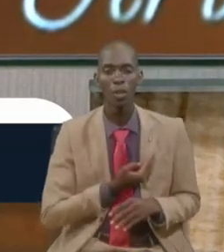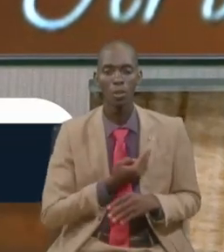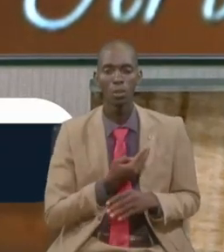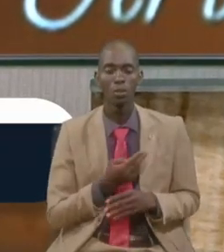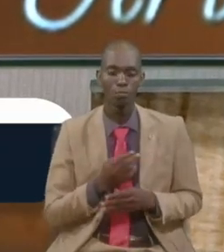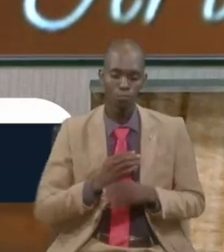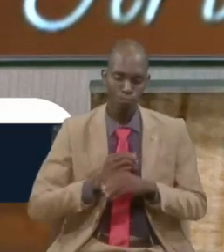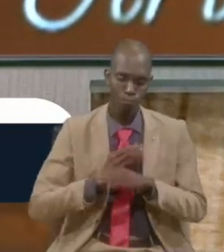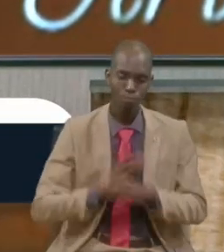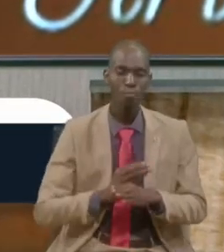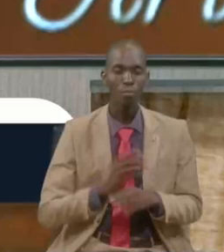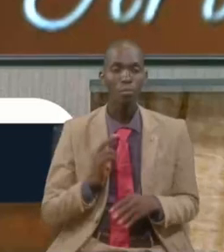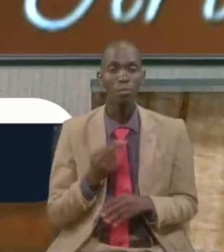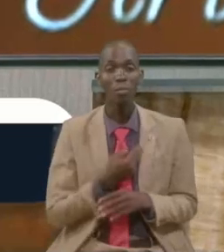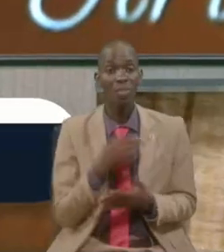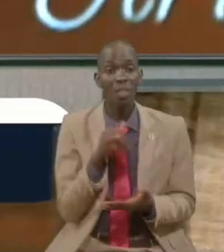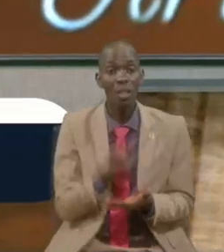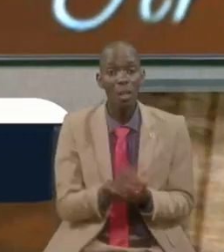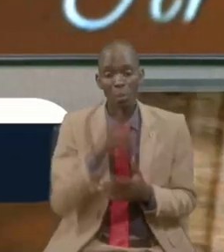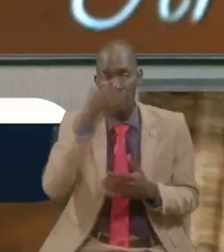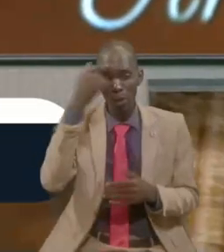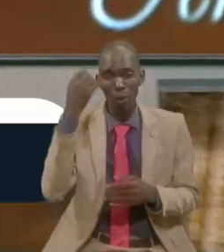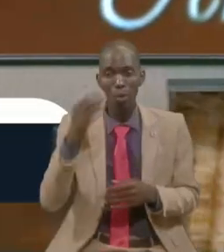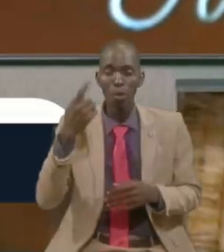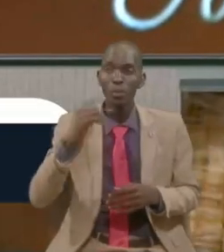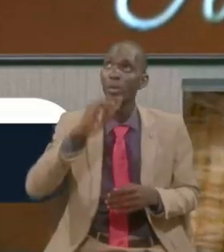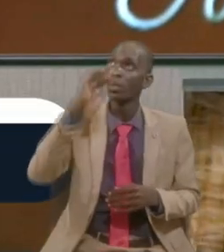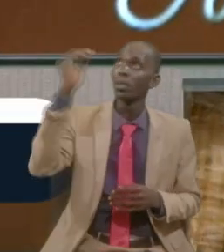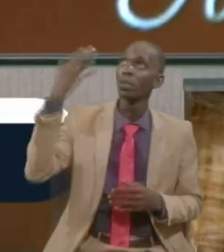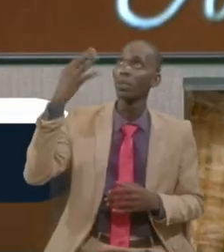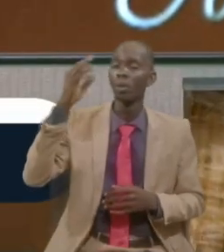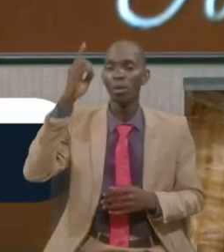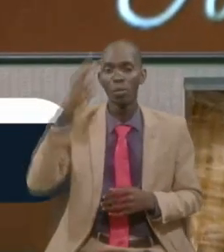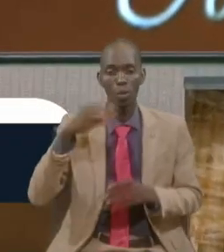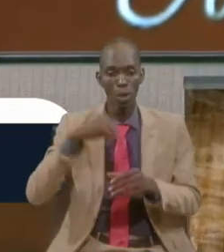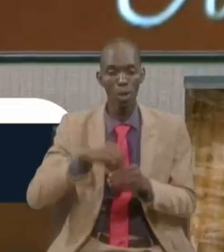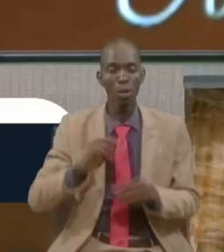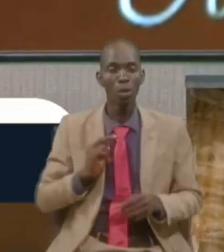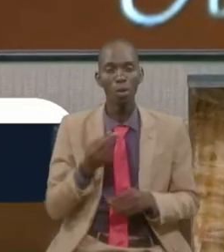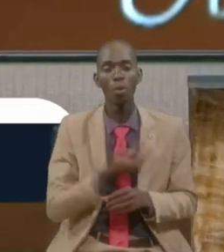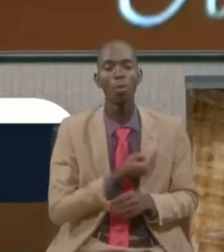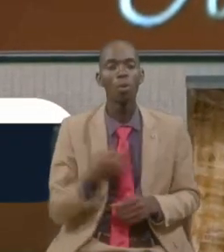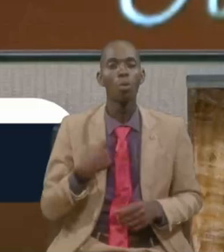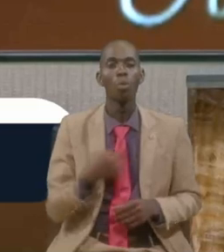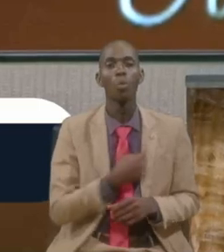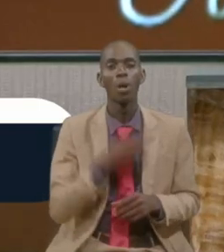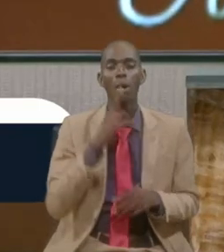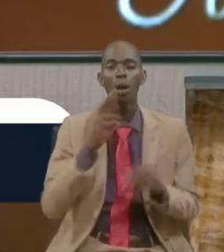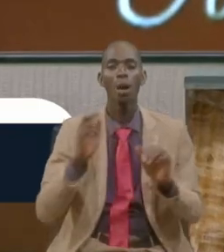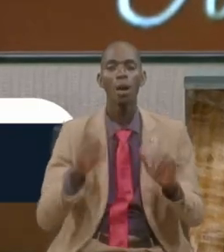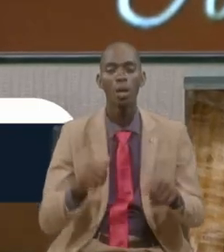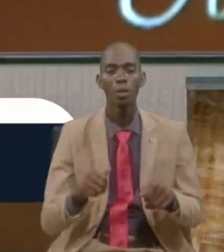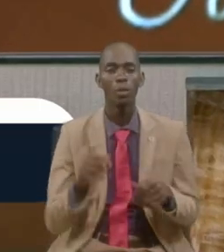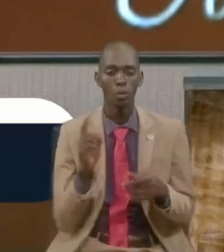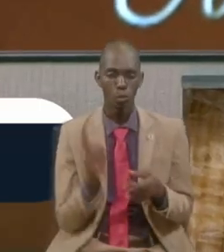La grâce de Dieu nous empêche qu'à cause de la grâce en nous, nous sommes en